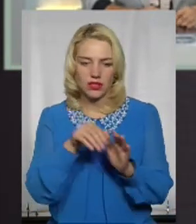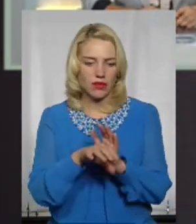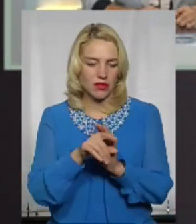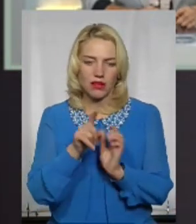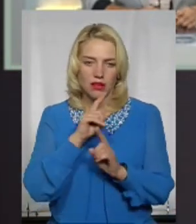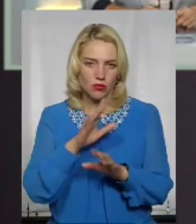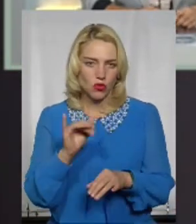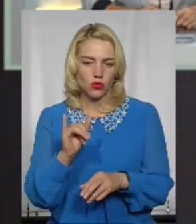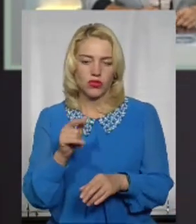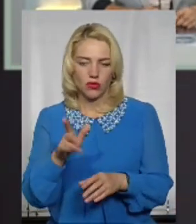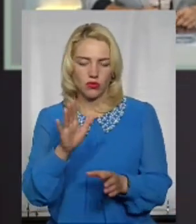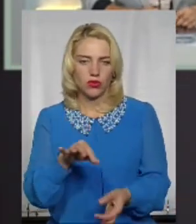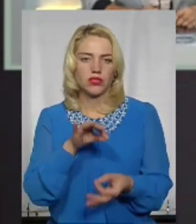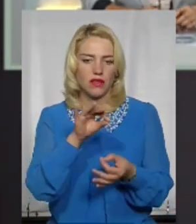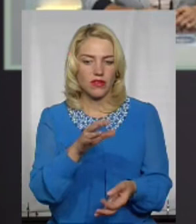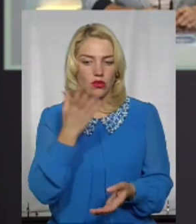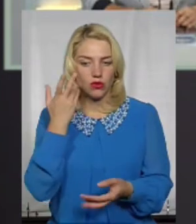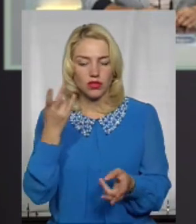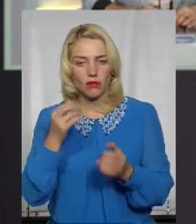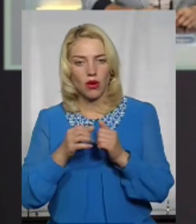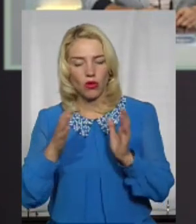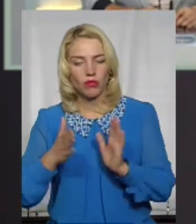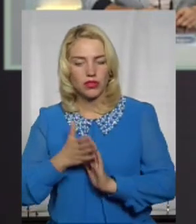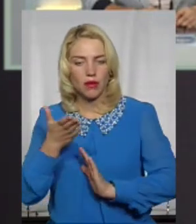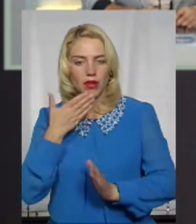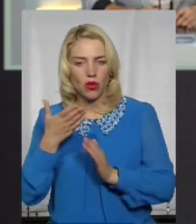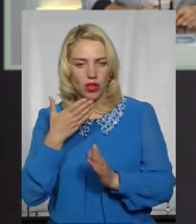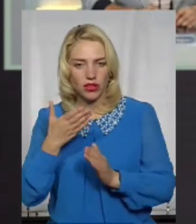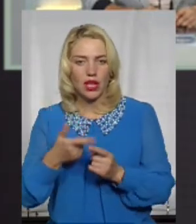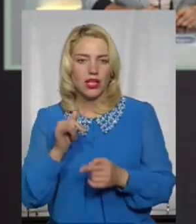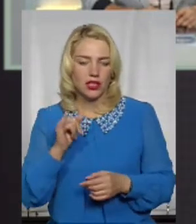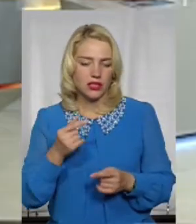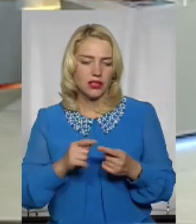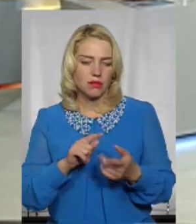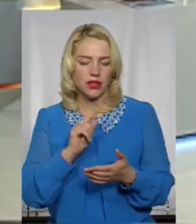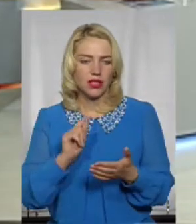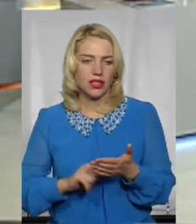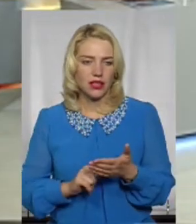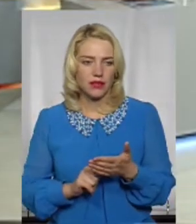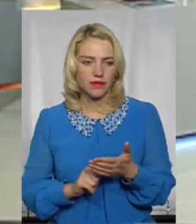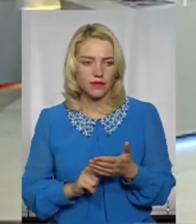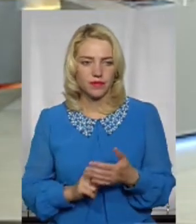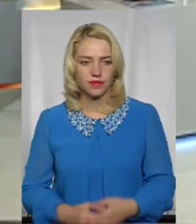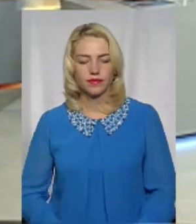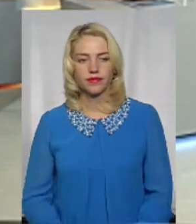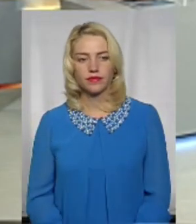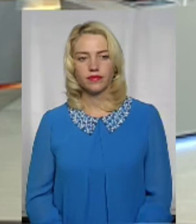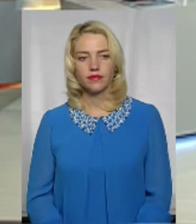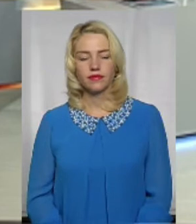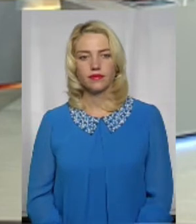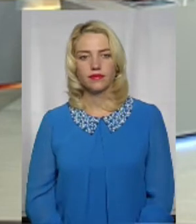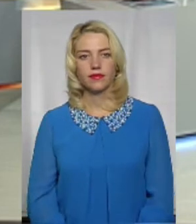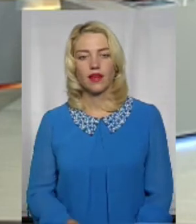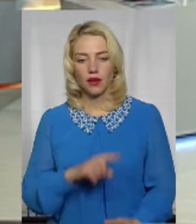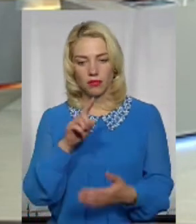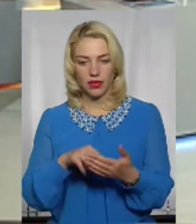Тобто потрібний от комплексний такий підхід, вирішення. Ну, це питання я лише чи маєте сміття. Питання до пані Тетяни? Ну, в